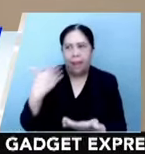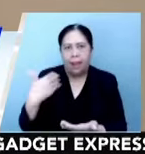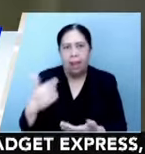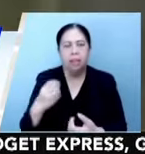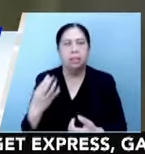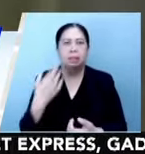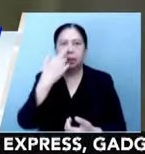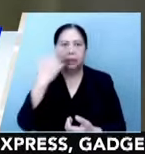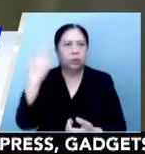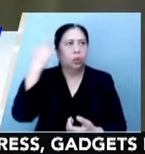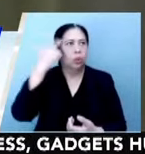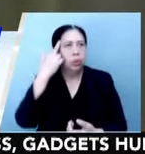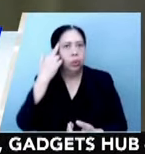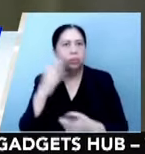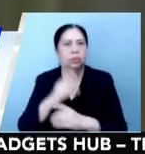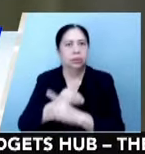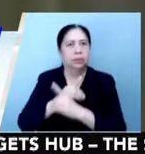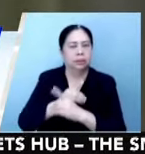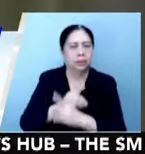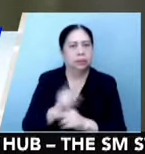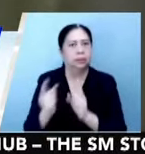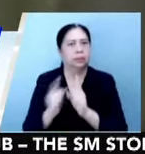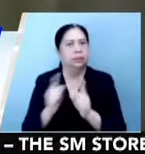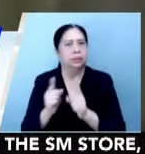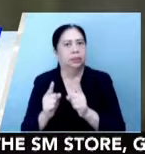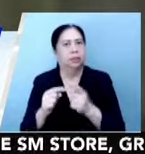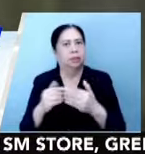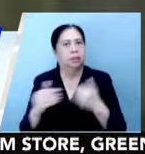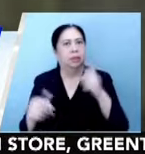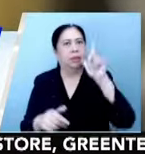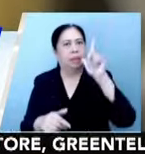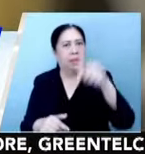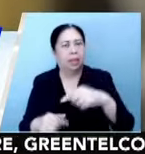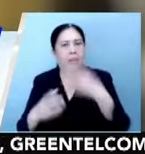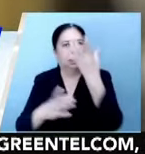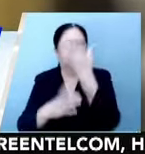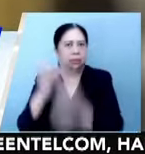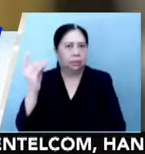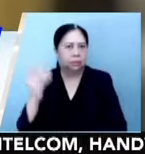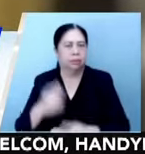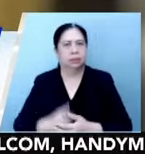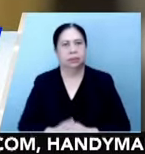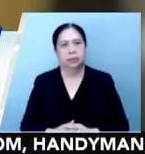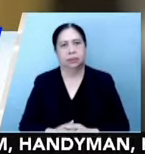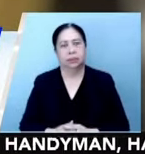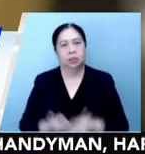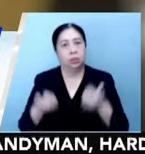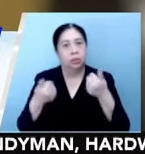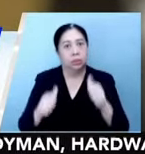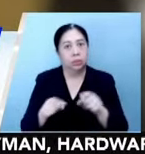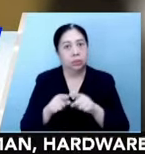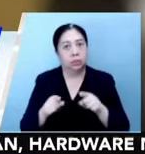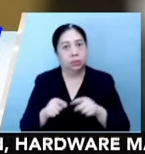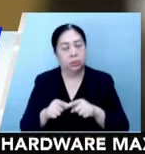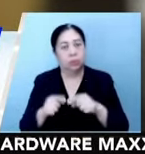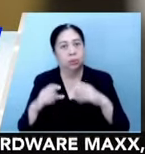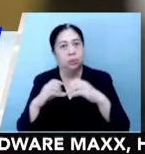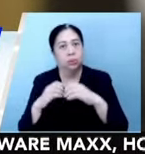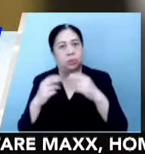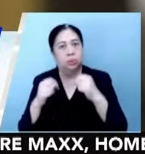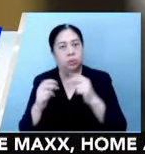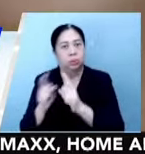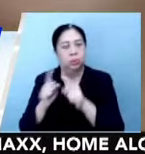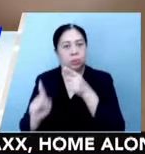mong dahilan? Nakipag-usap pa raw ito sa kanya bago tuloy ang naglaho. Sinubukan din ng GMA Integrated News na makausap si